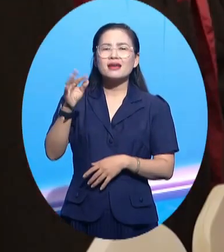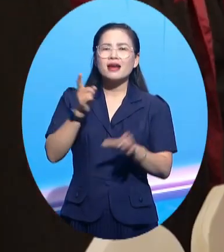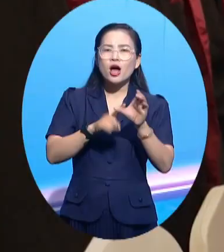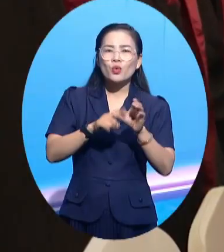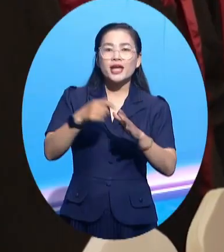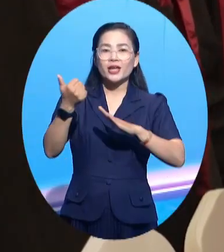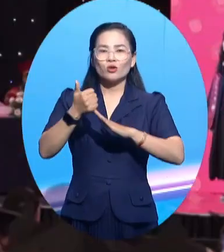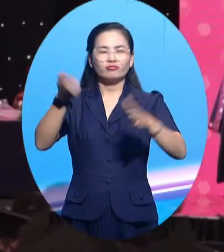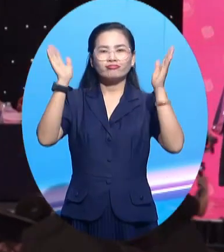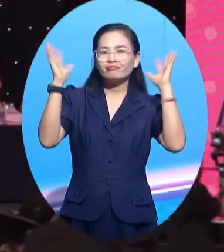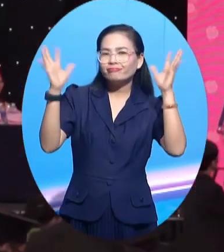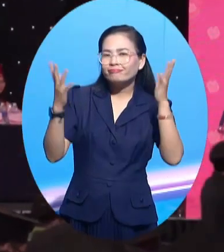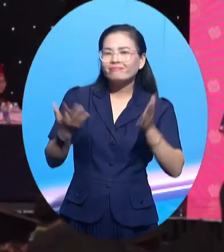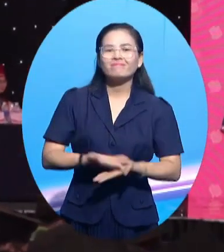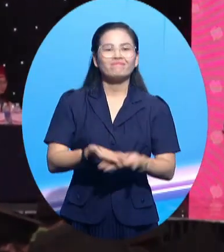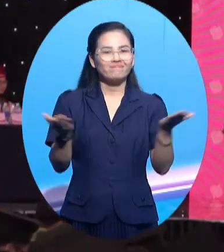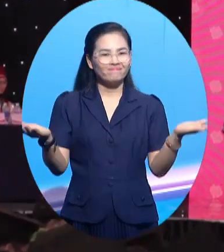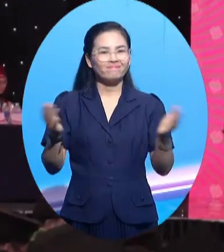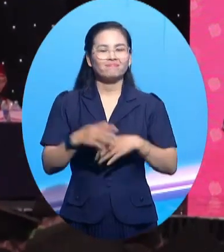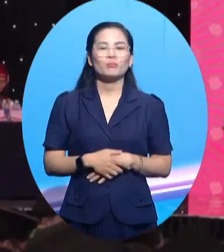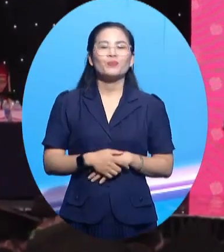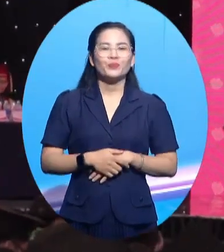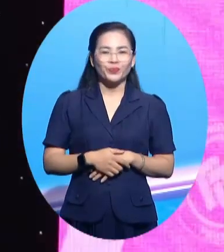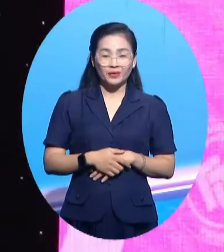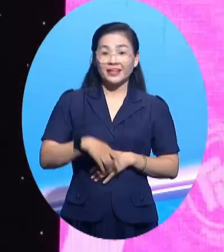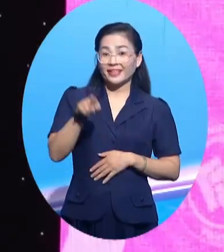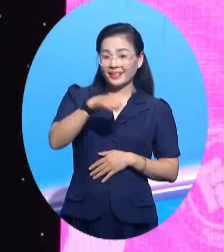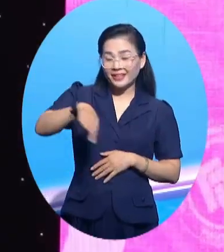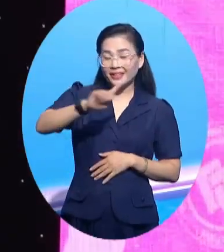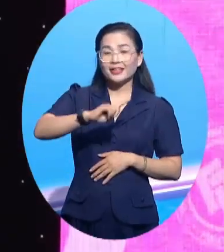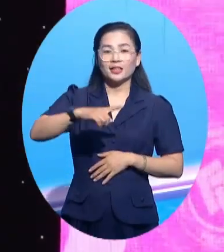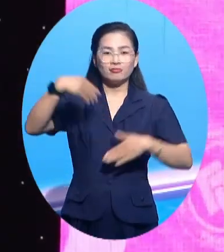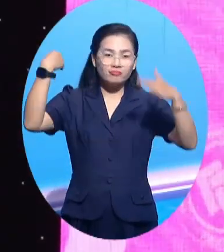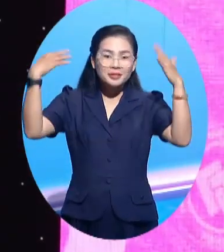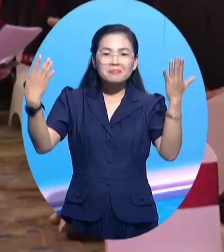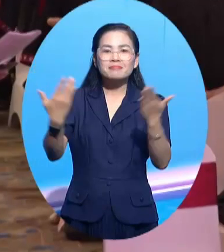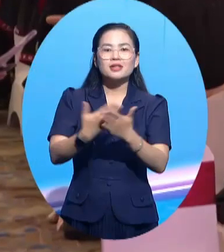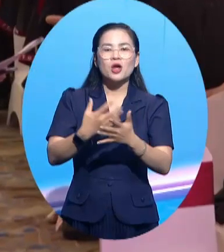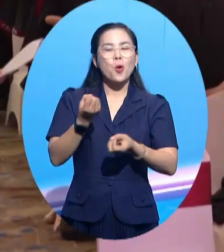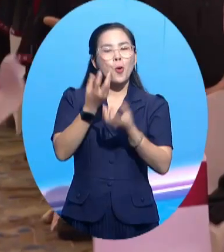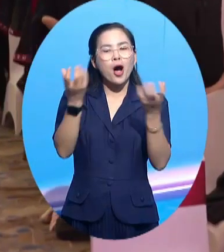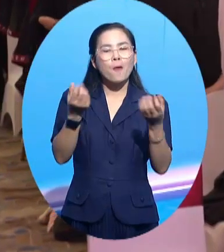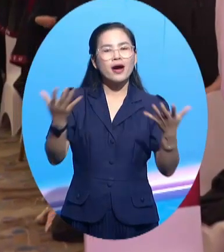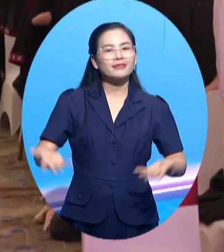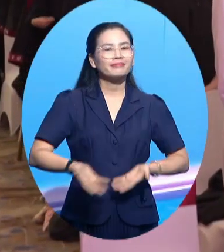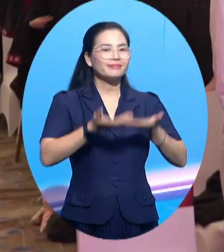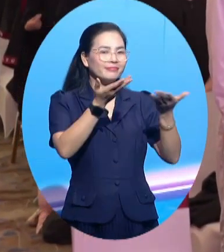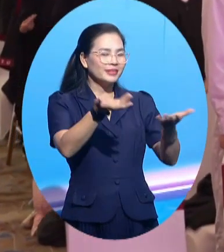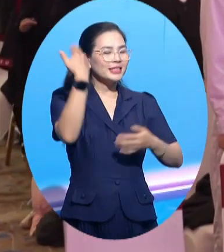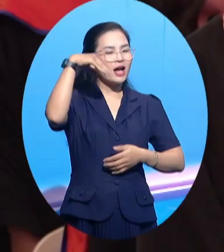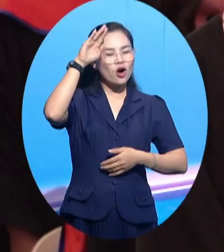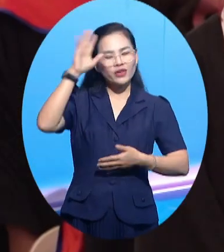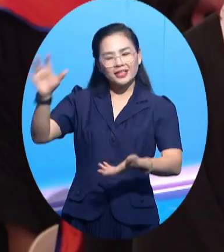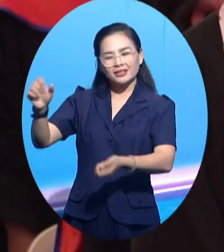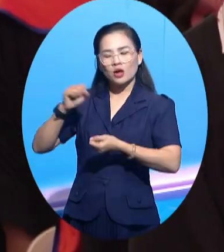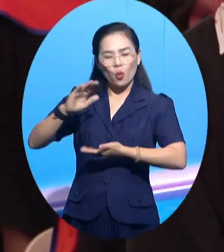trưởng nhà trường, nhiệt liệt chúc mừng tân thạc sĩ, tân cử nhân. Hưởng ứng lời kêu gọi của nhà trường, các tân thạc sĩ, tân cử nhân đã chuyển những bông hoa tươi